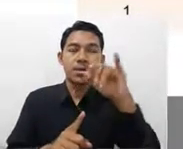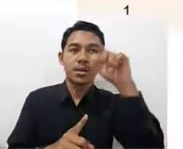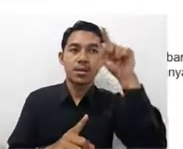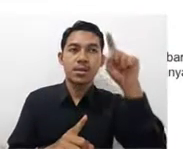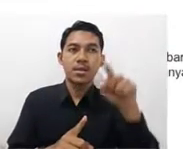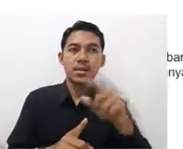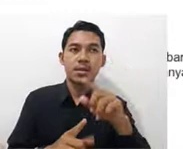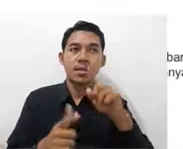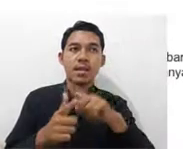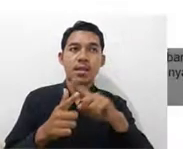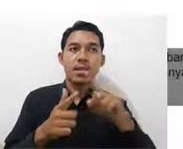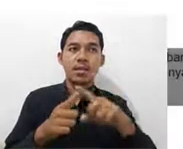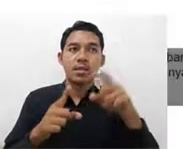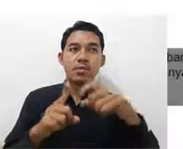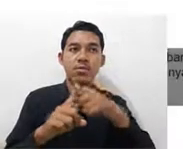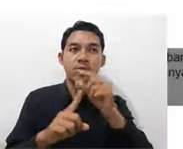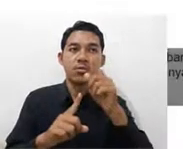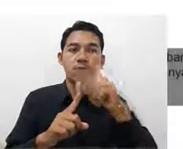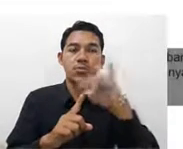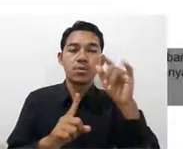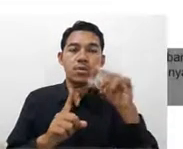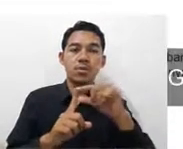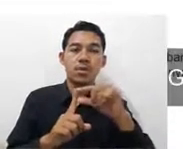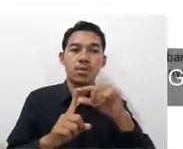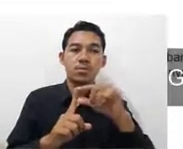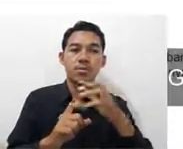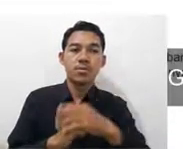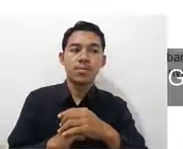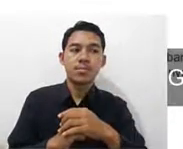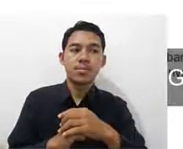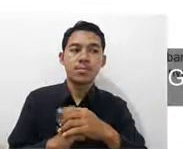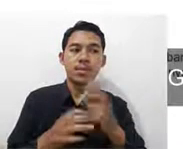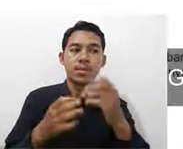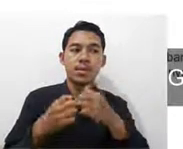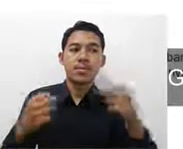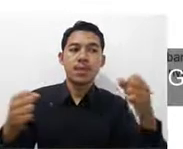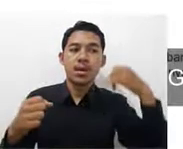kutip. Nah, selanjutnya gerbang logika NOR. Gerbang logika NOR